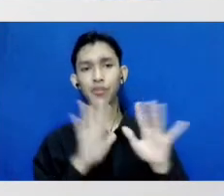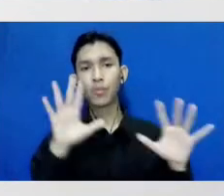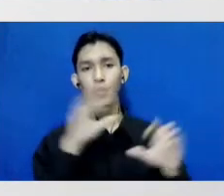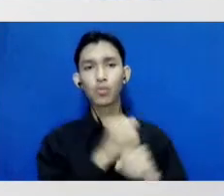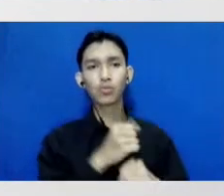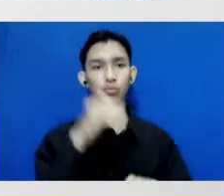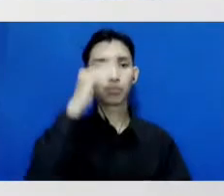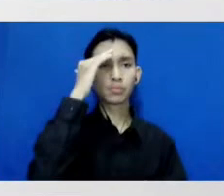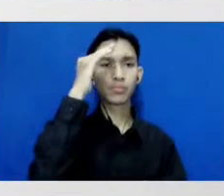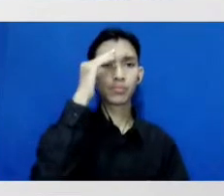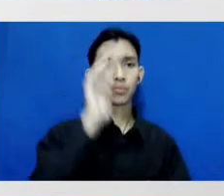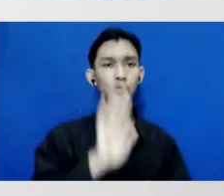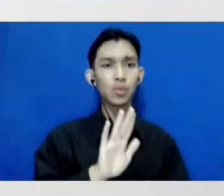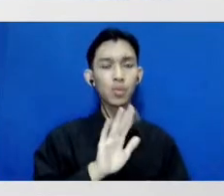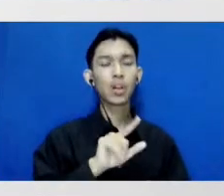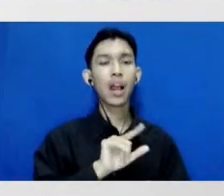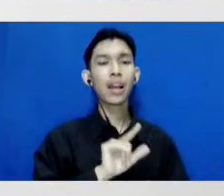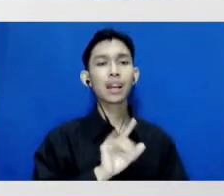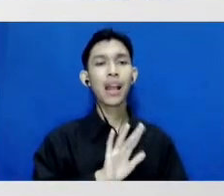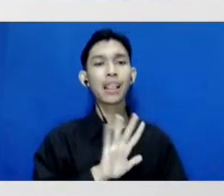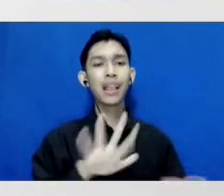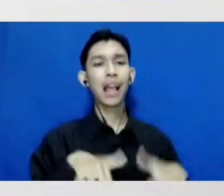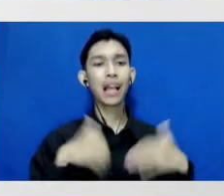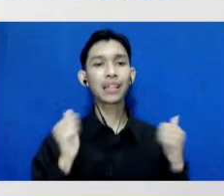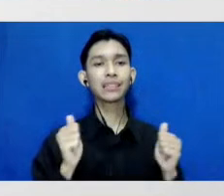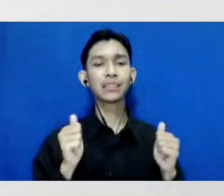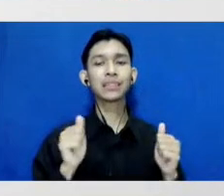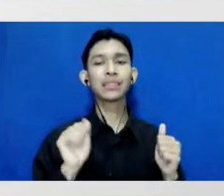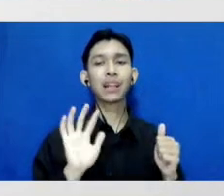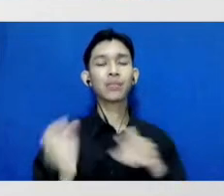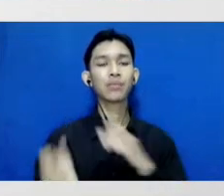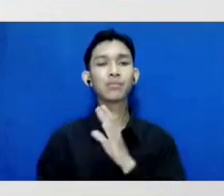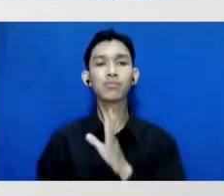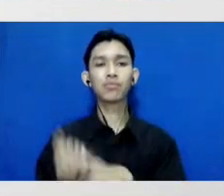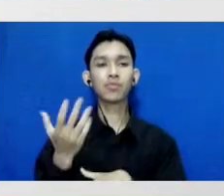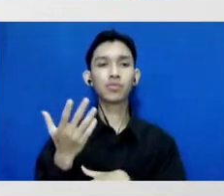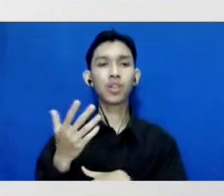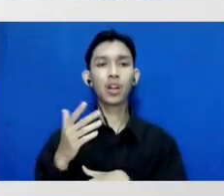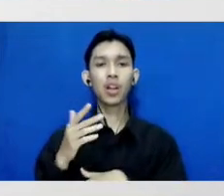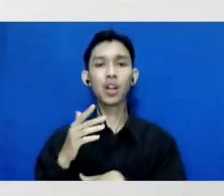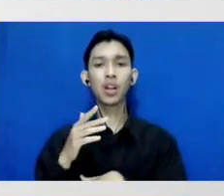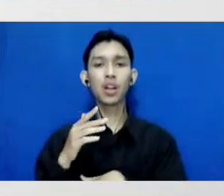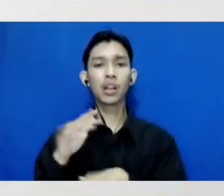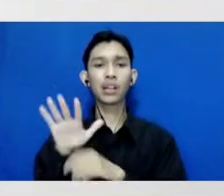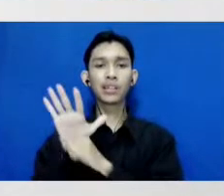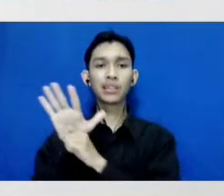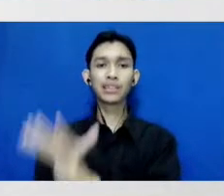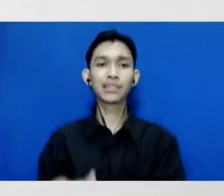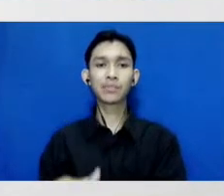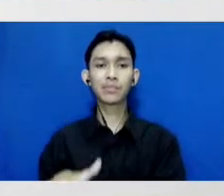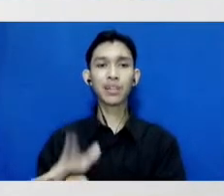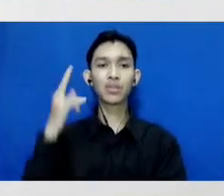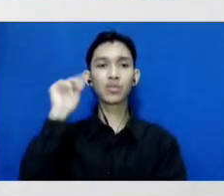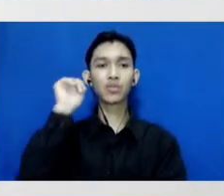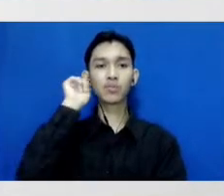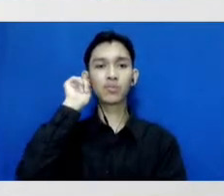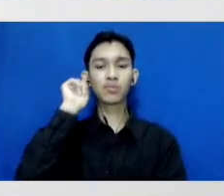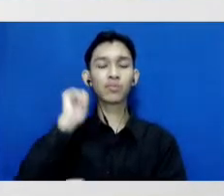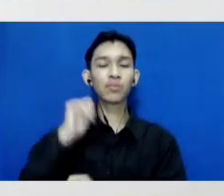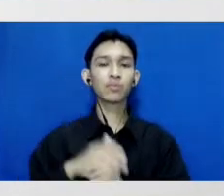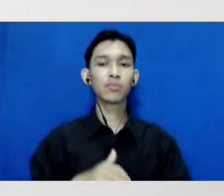misalnya, itu tentunya hasil yang dihasilkan itu akan menimbulkan, berpotensi menimbulkan diskriminasi bagi wanita.